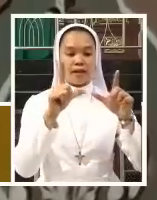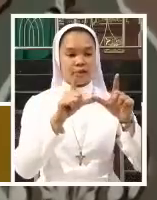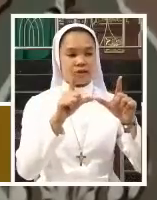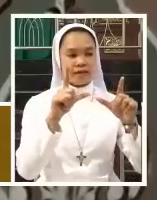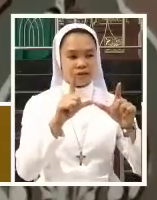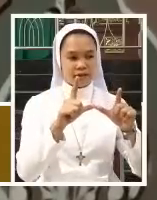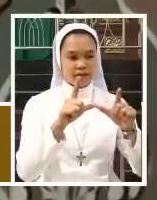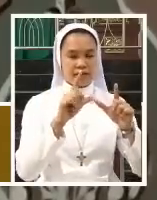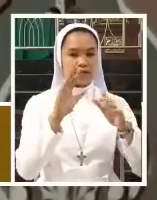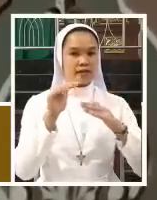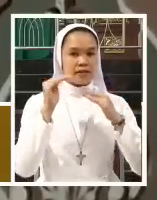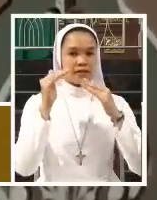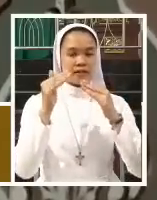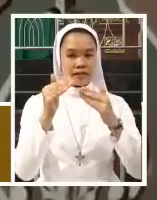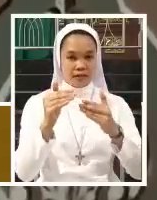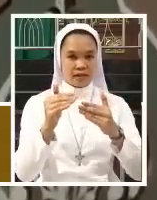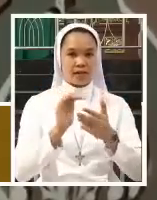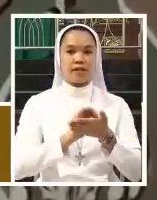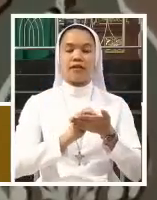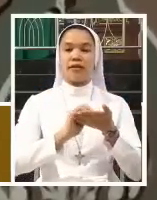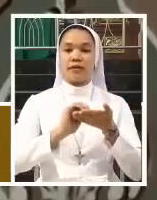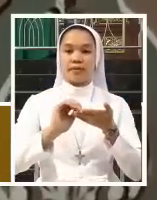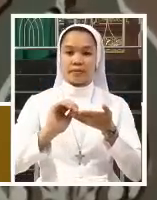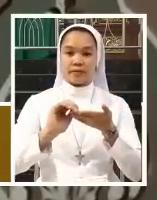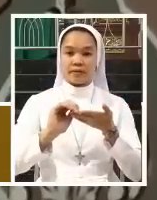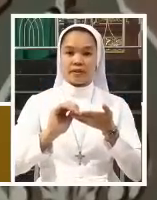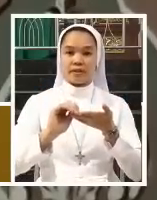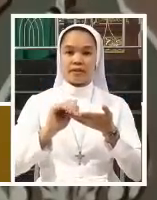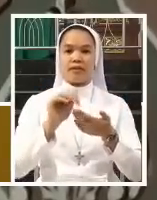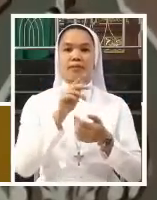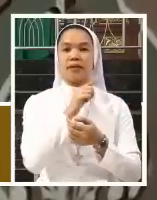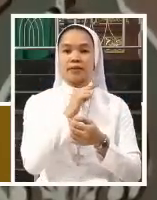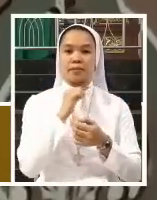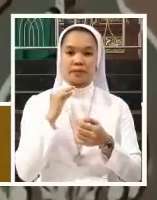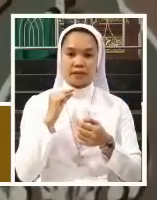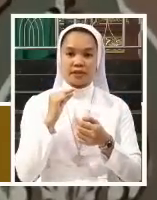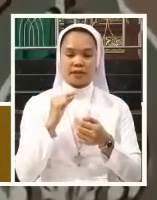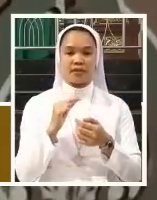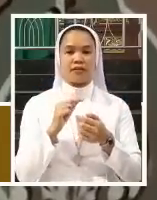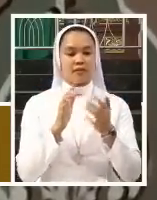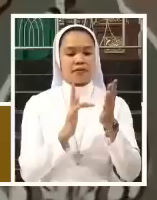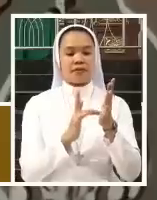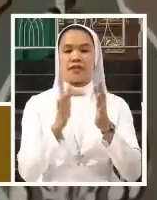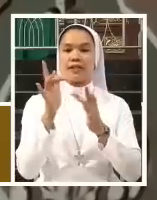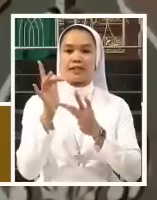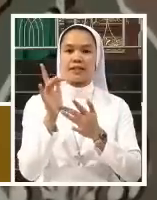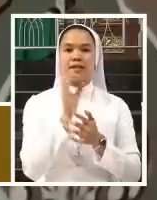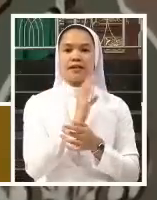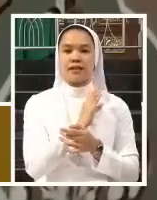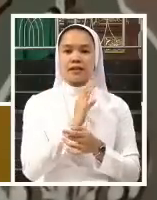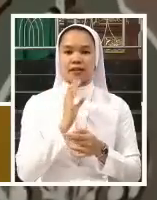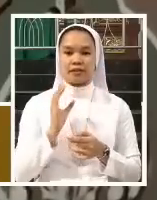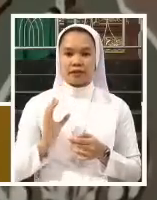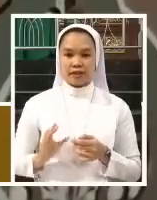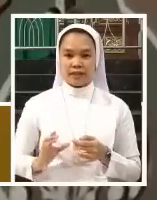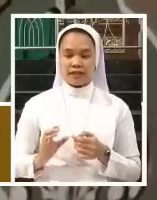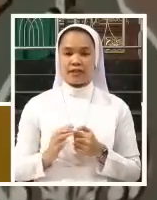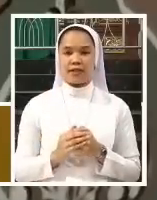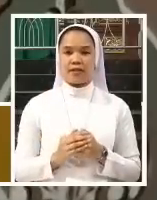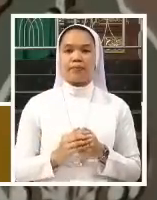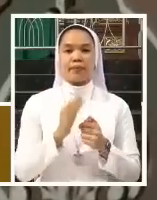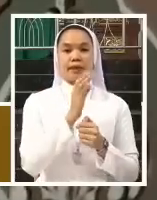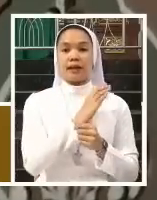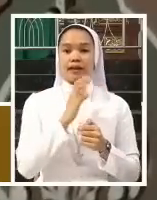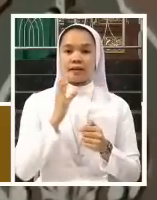the exercise of the priesthood of Jesus Christ. Si